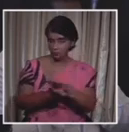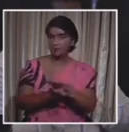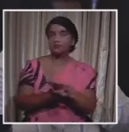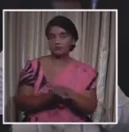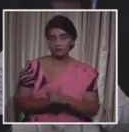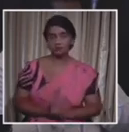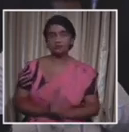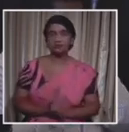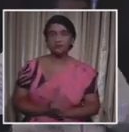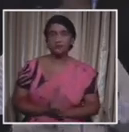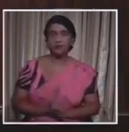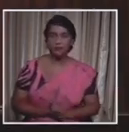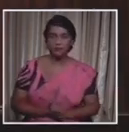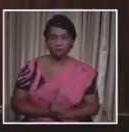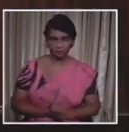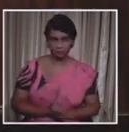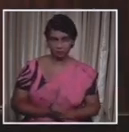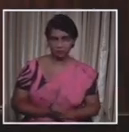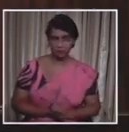Sthira Karami